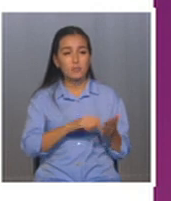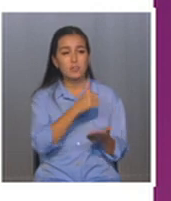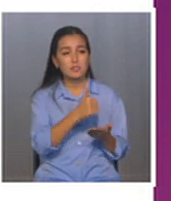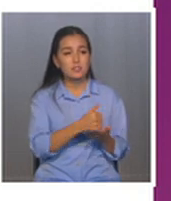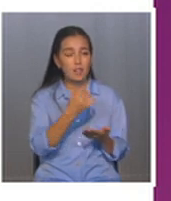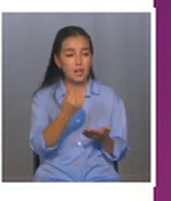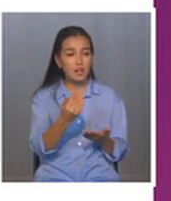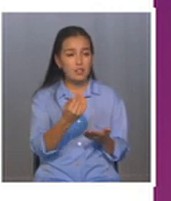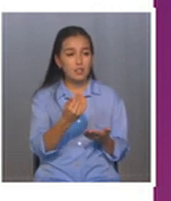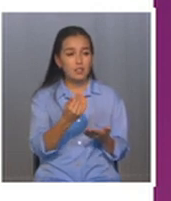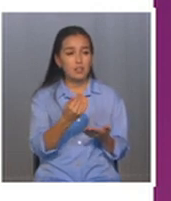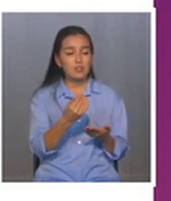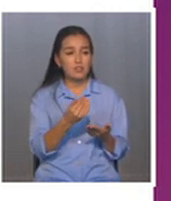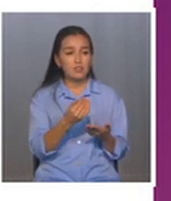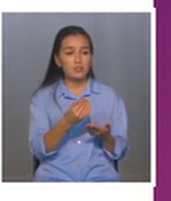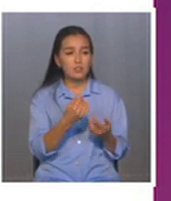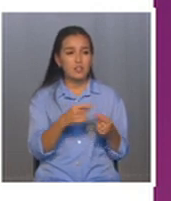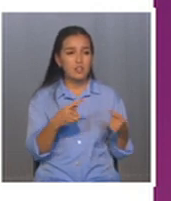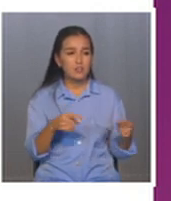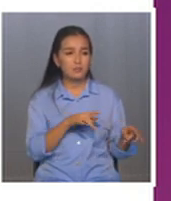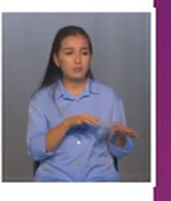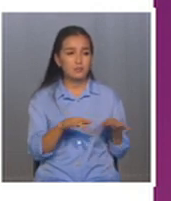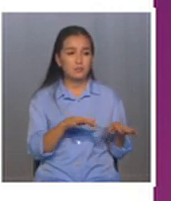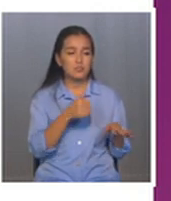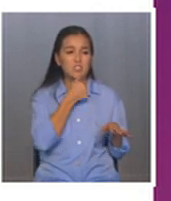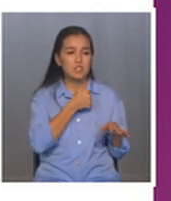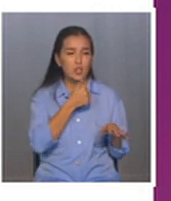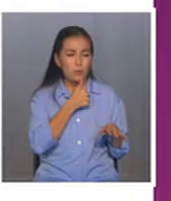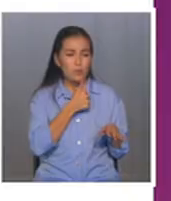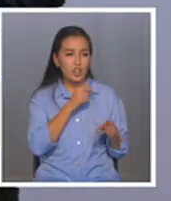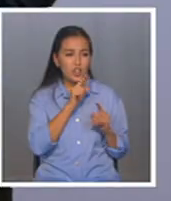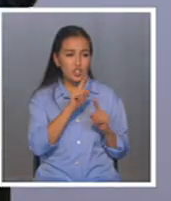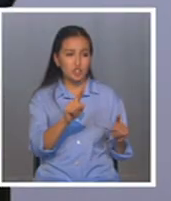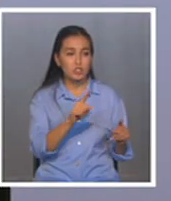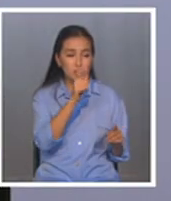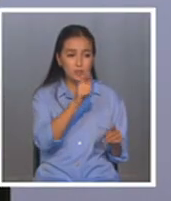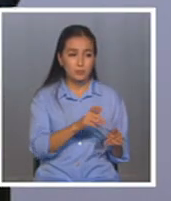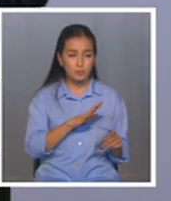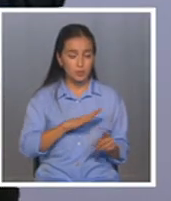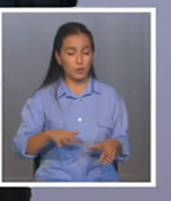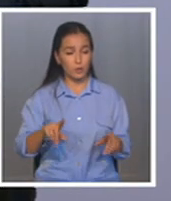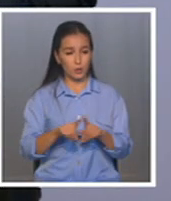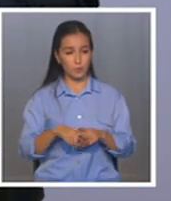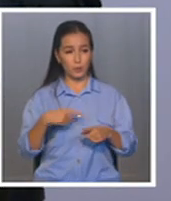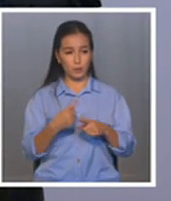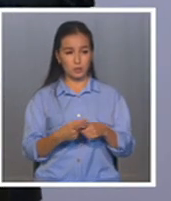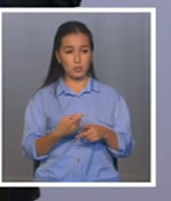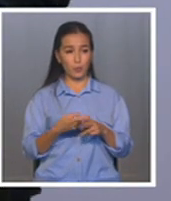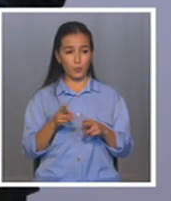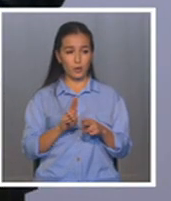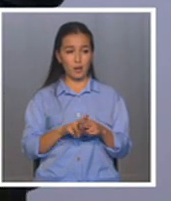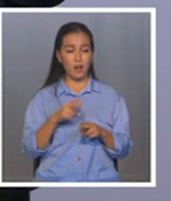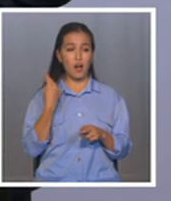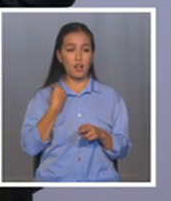басыларының асқындық әрекеттерін сынаумен ерекшеленді. Сонымен қоса, ол